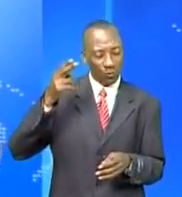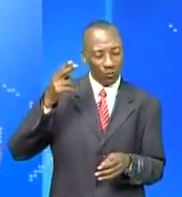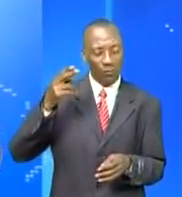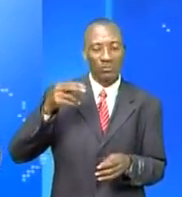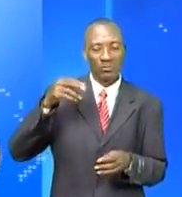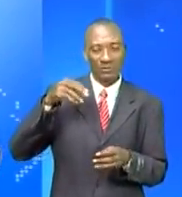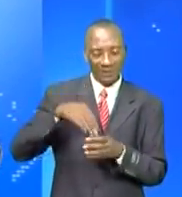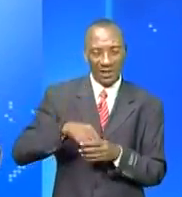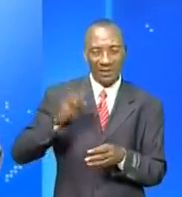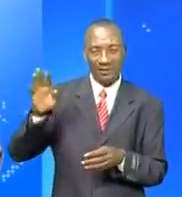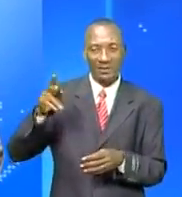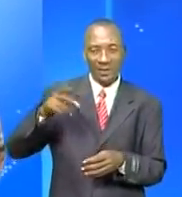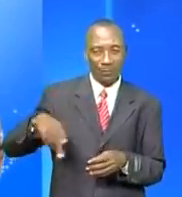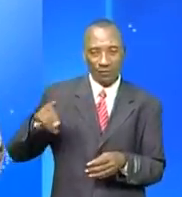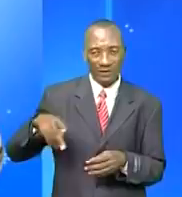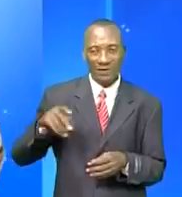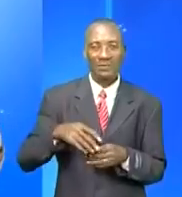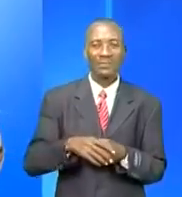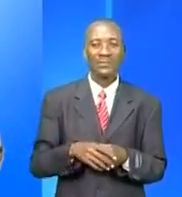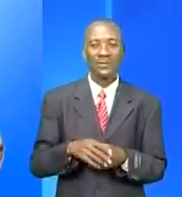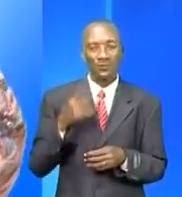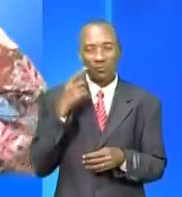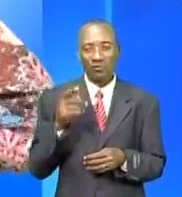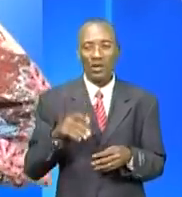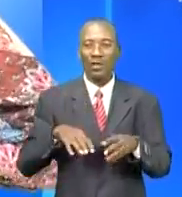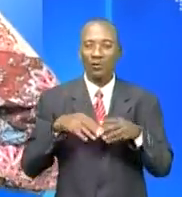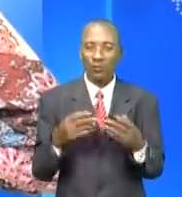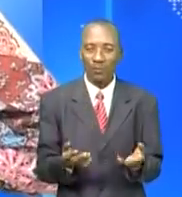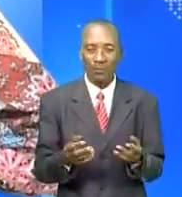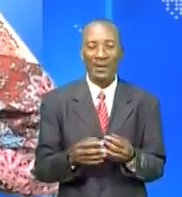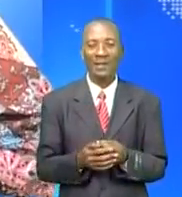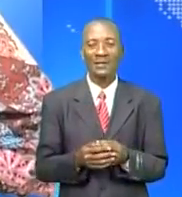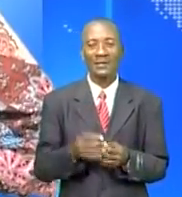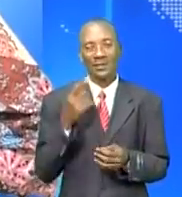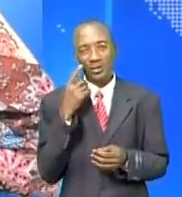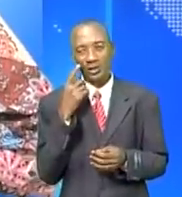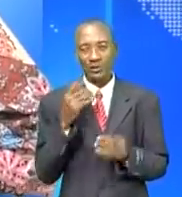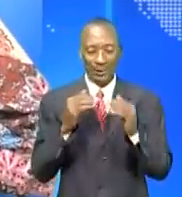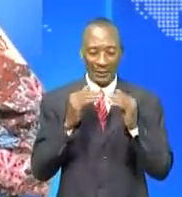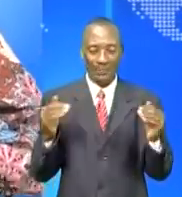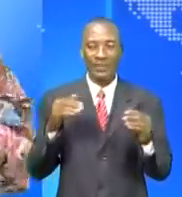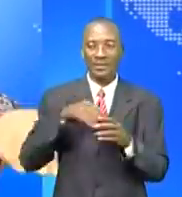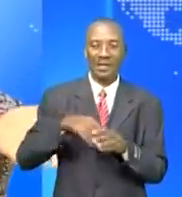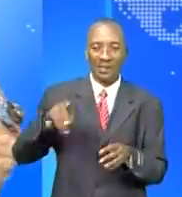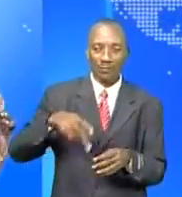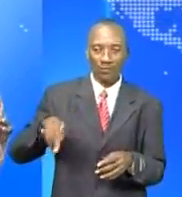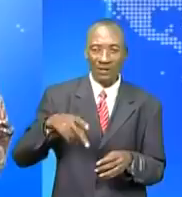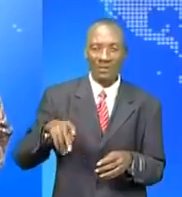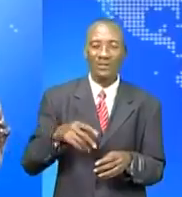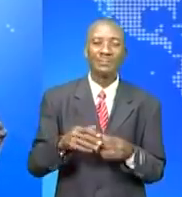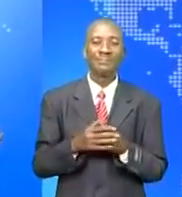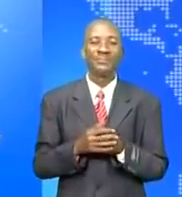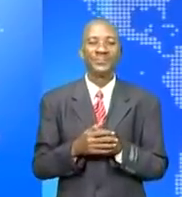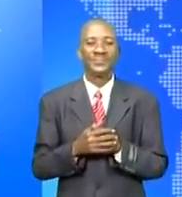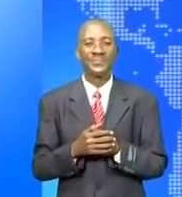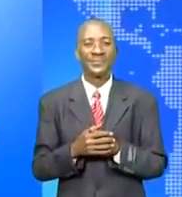le commandement des opérations Soukola 2 et les commandants du commissariat provincial de la PNC. Ces derniers ont tous